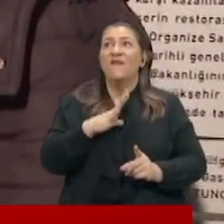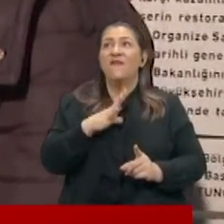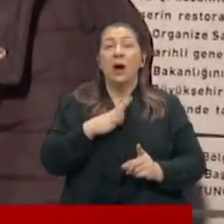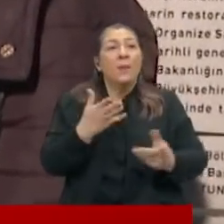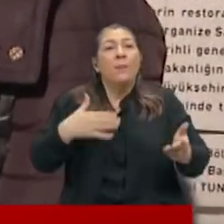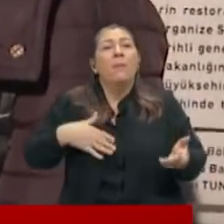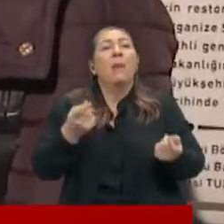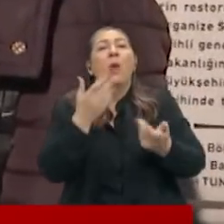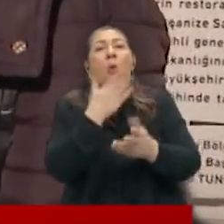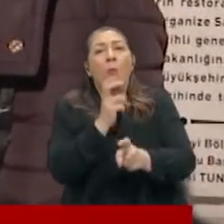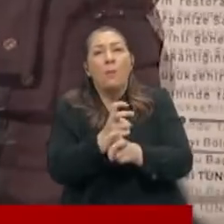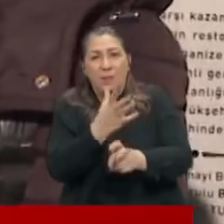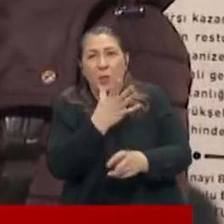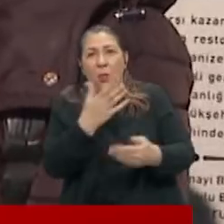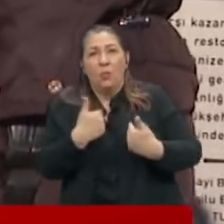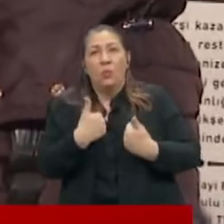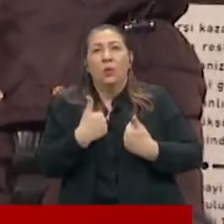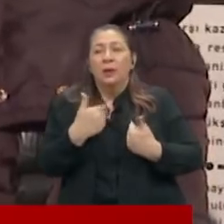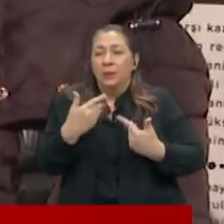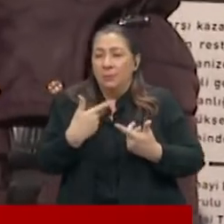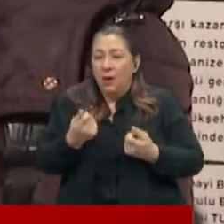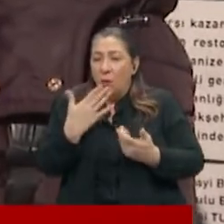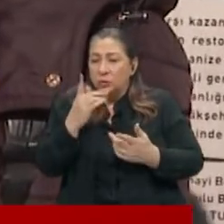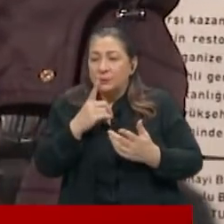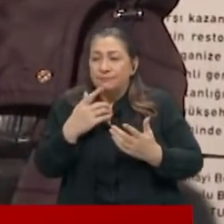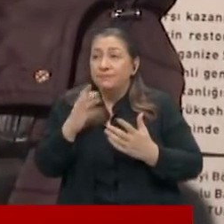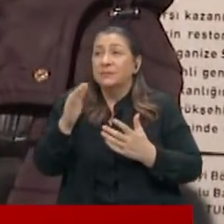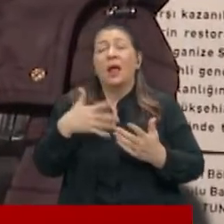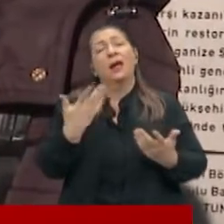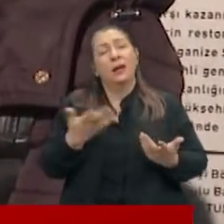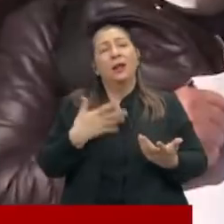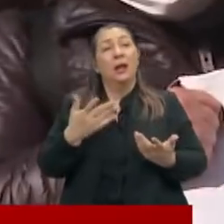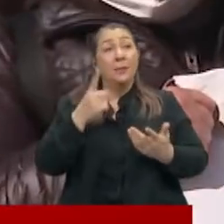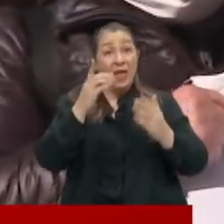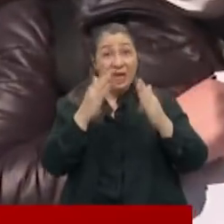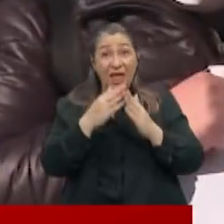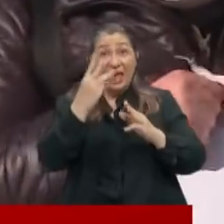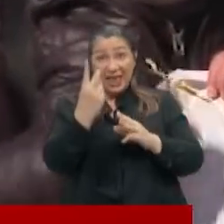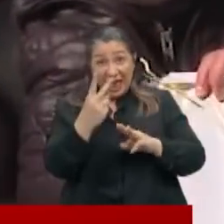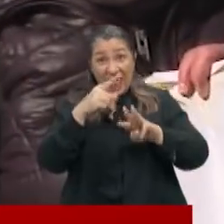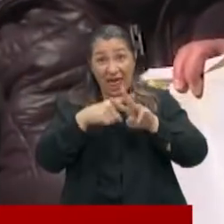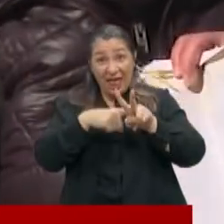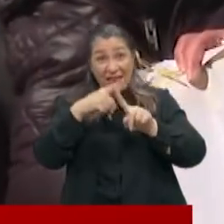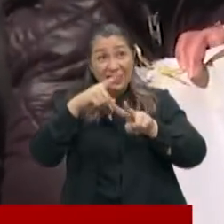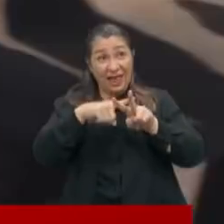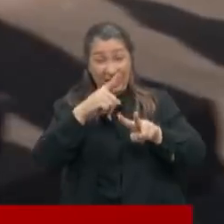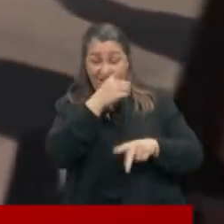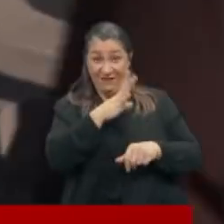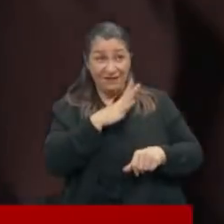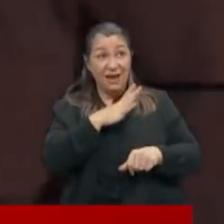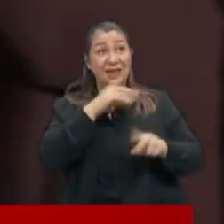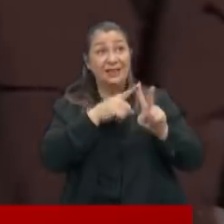Halbuki cebinde harçlık olmadığını ben biliyorum. Yük olmak istemiyorlar. Adile Aslan gibi bir evde iki EYT'li olan Neslihan